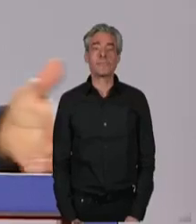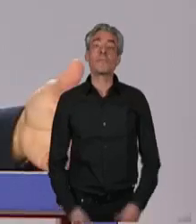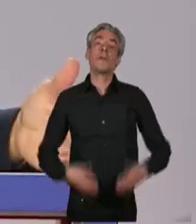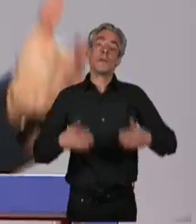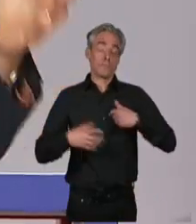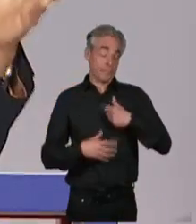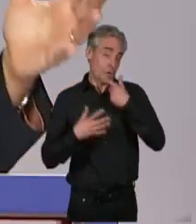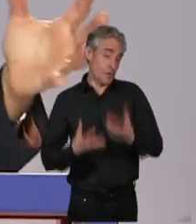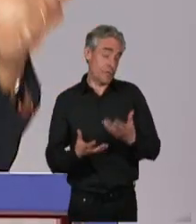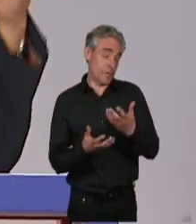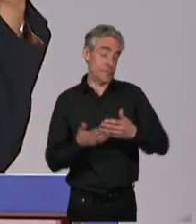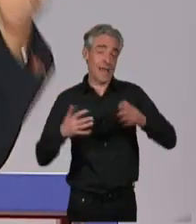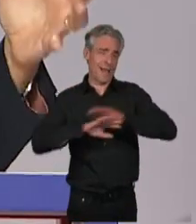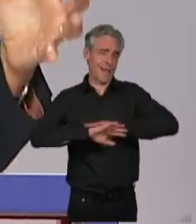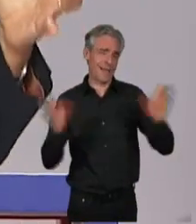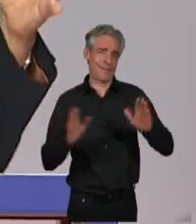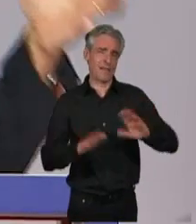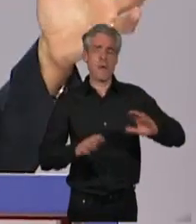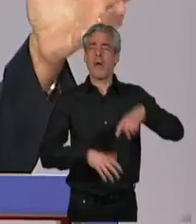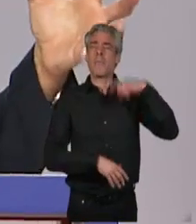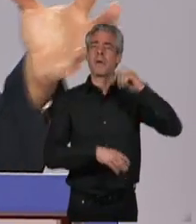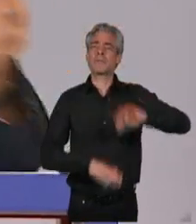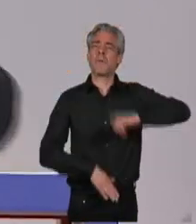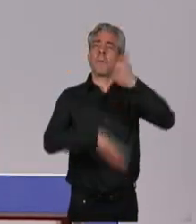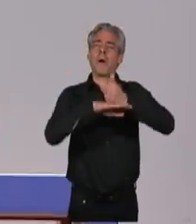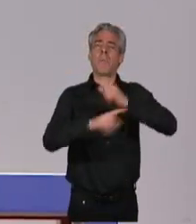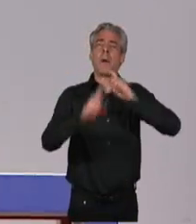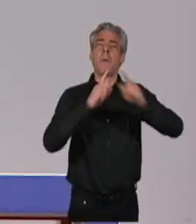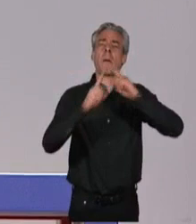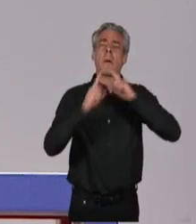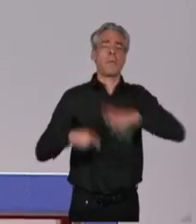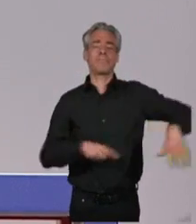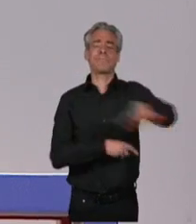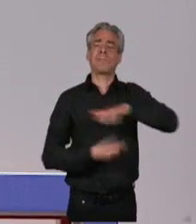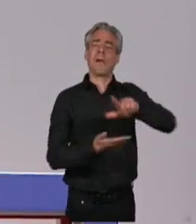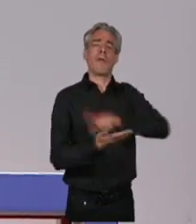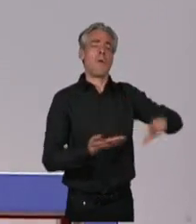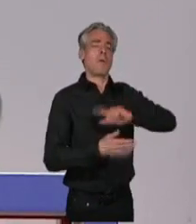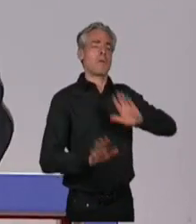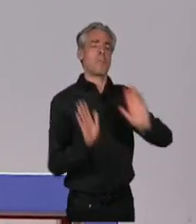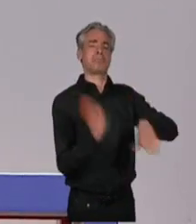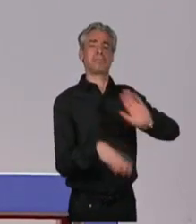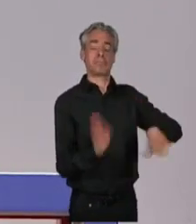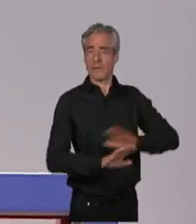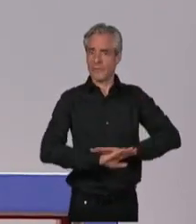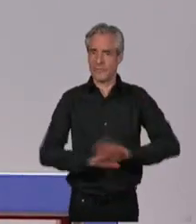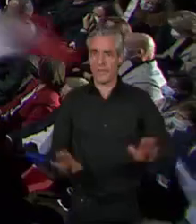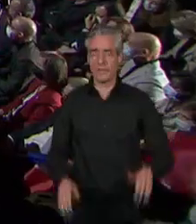Je mettrai fin à cette présidence verticale qui méprise les territoires.